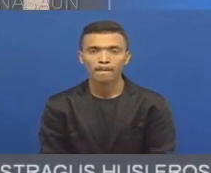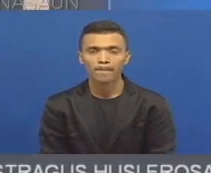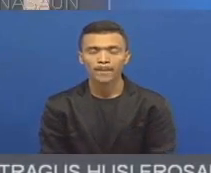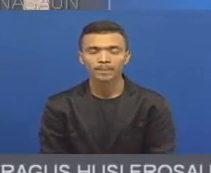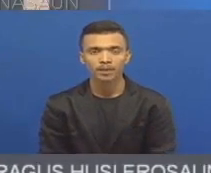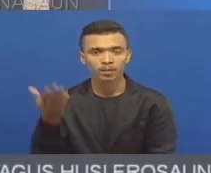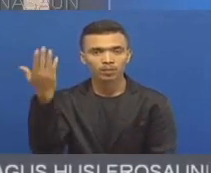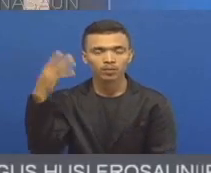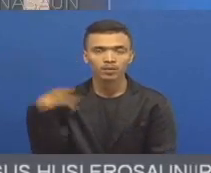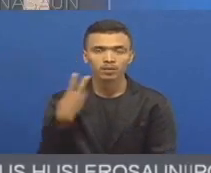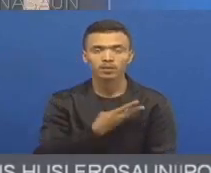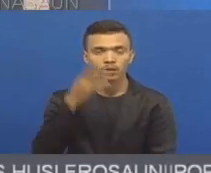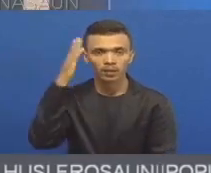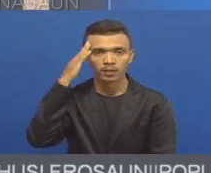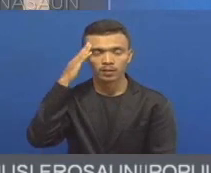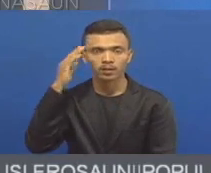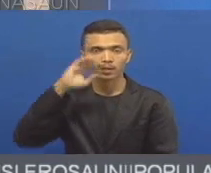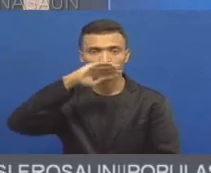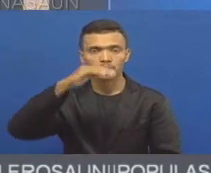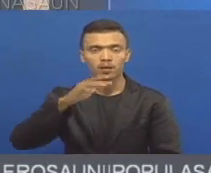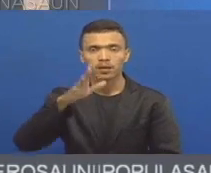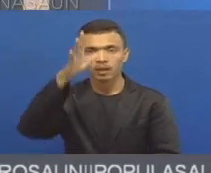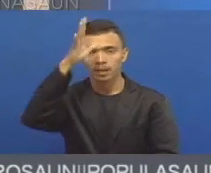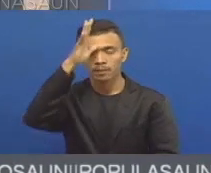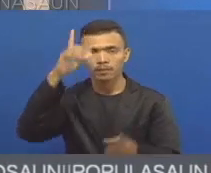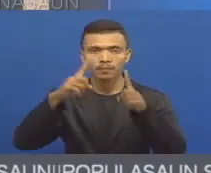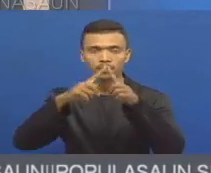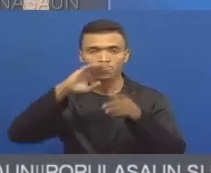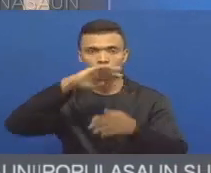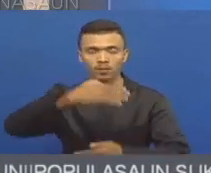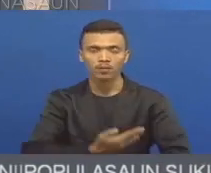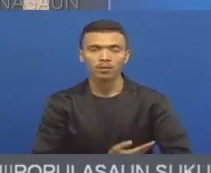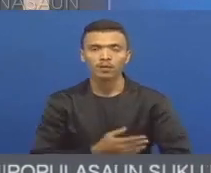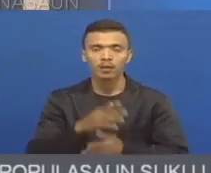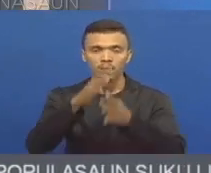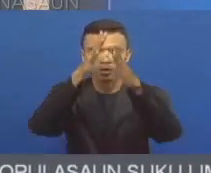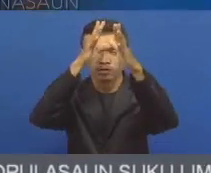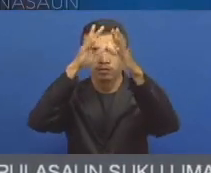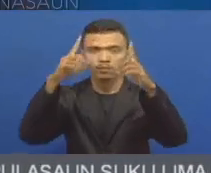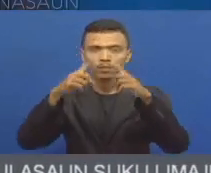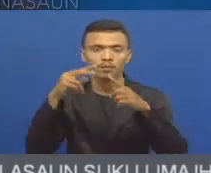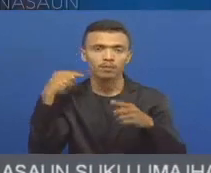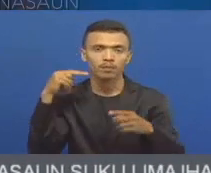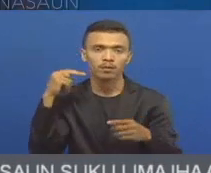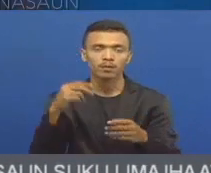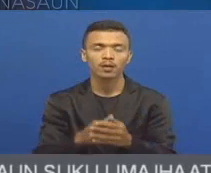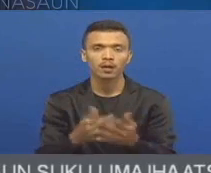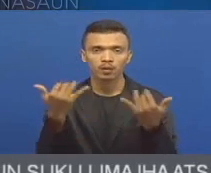ulu kita ten oan ba aman ba oan avo ba be oan agora da dan iha mos fetum